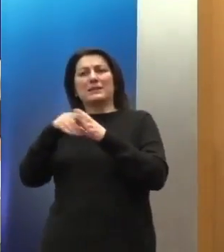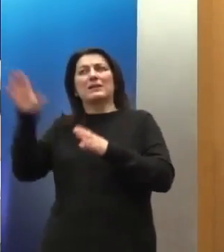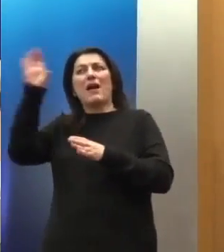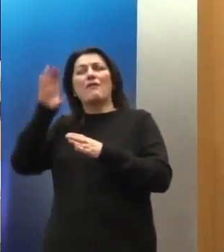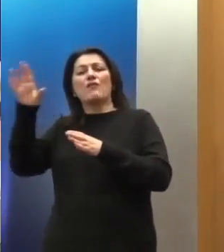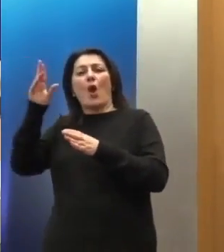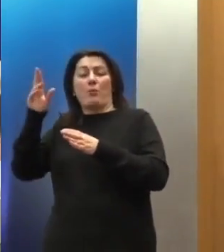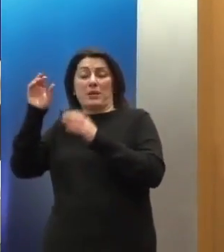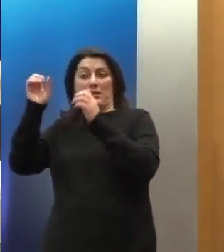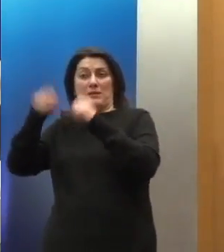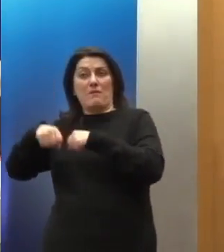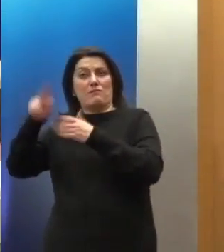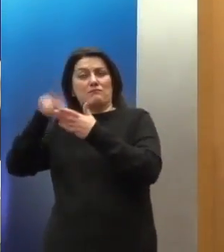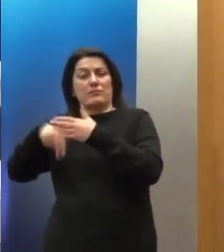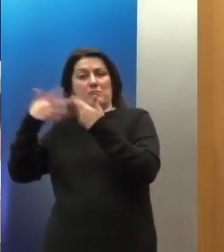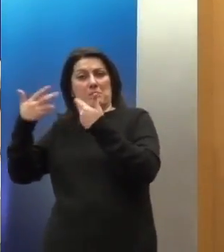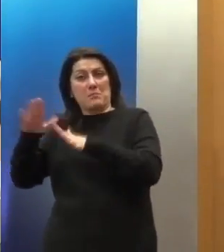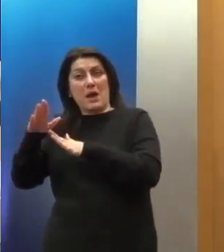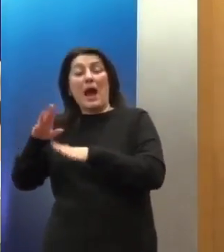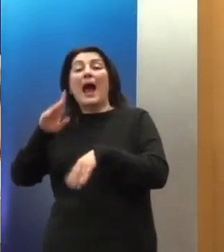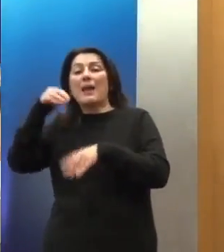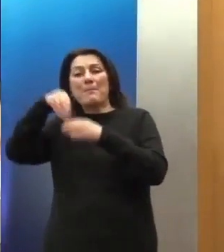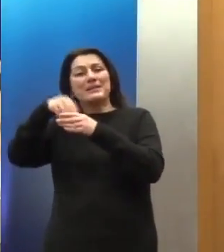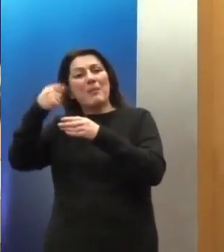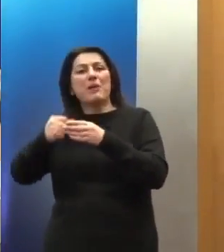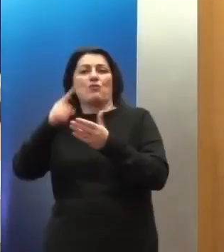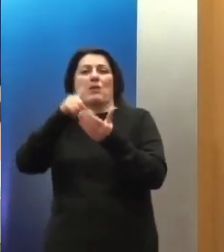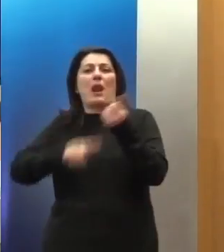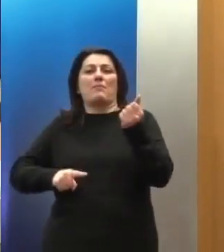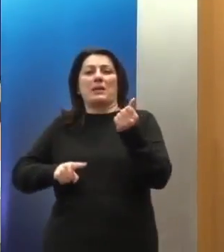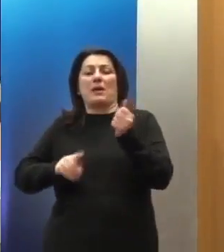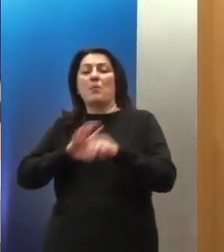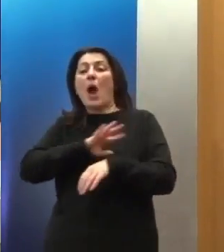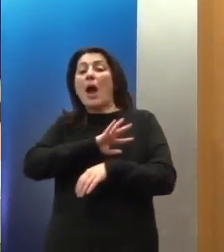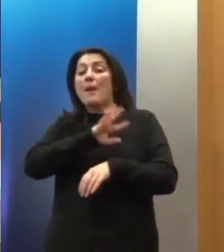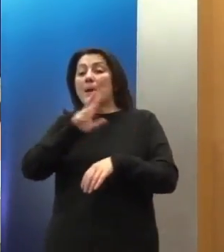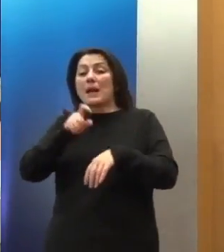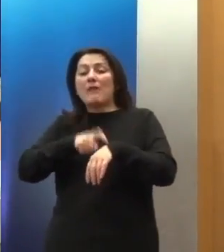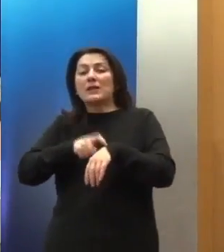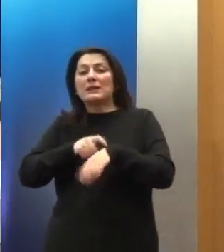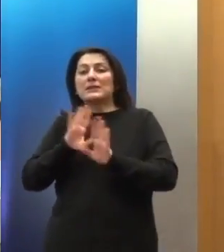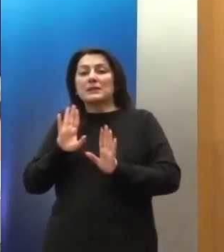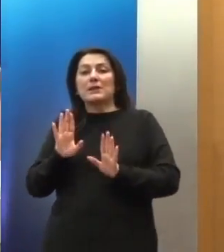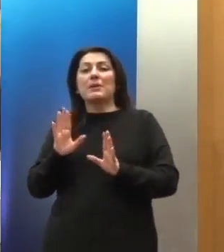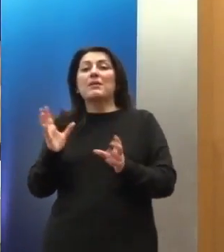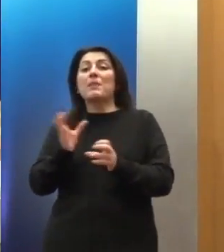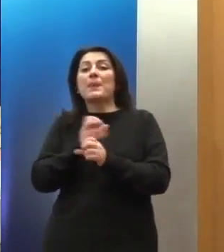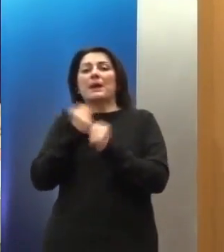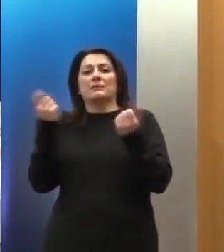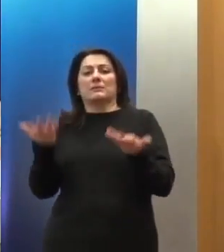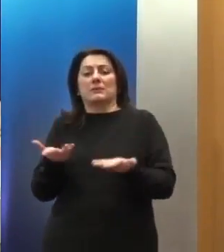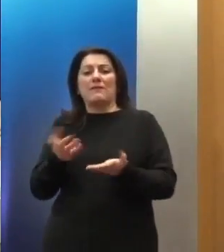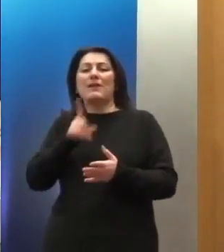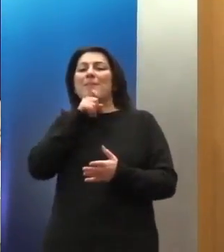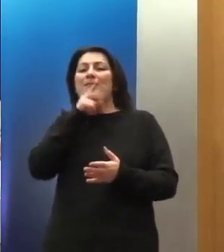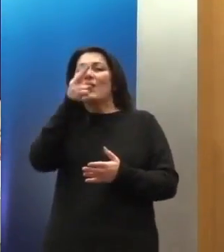των κανόνων και των διεθνών συνθήκων που δεν έχουν περάσει στο στάδιο να αντιμετωπίσουν αυτού